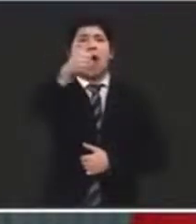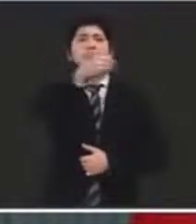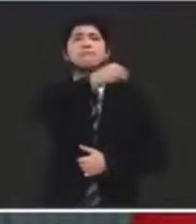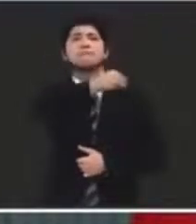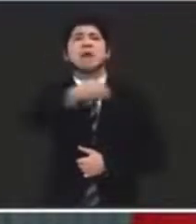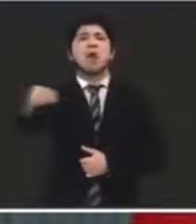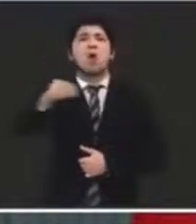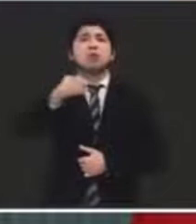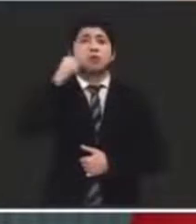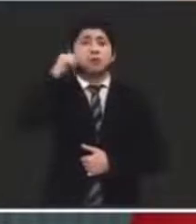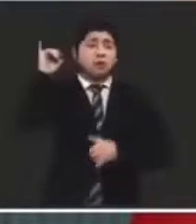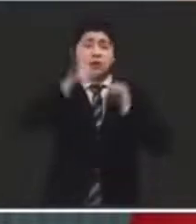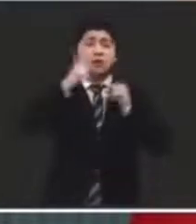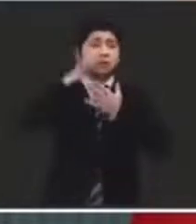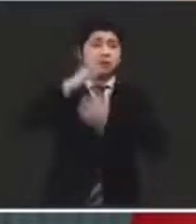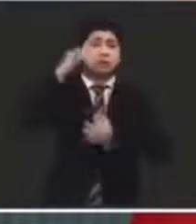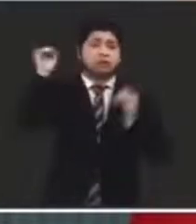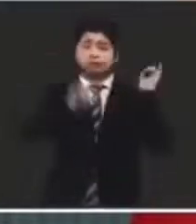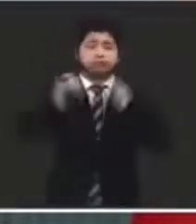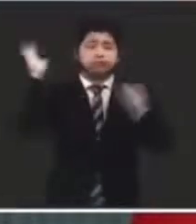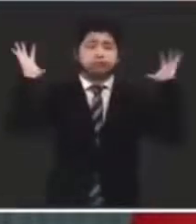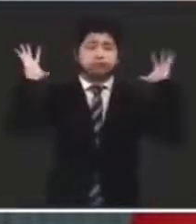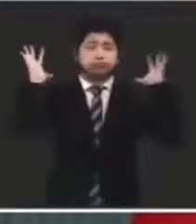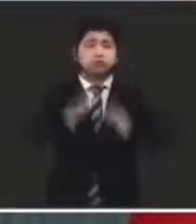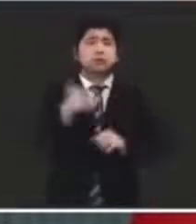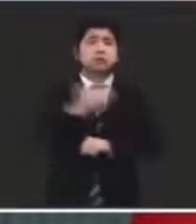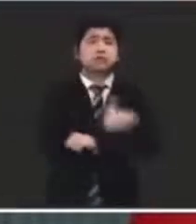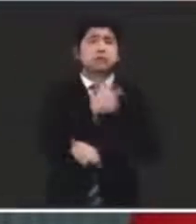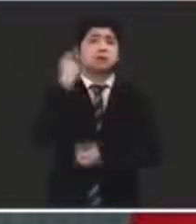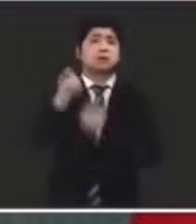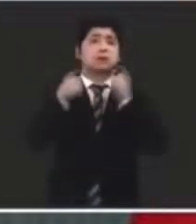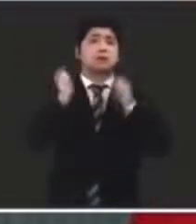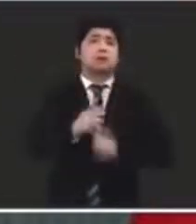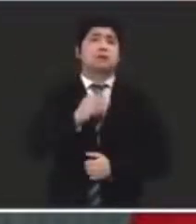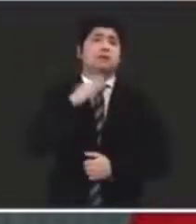milyonu Aşkın yolcuya hizmet verdi